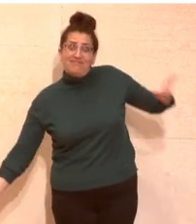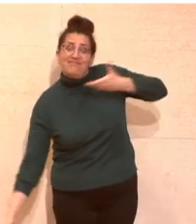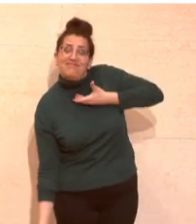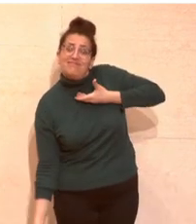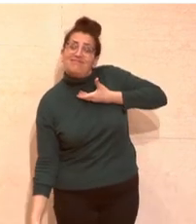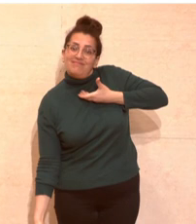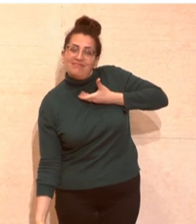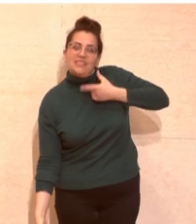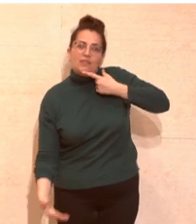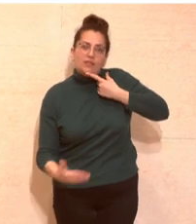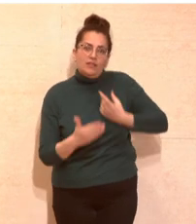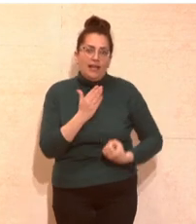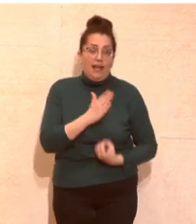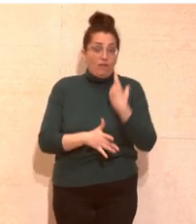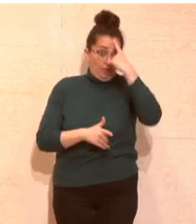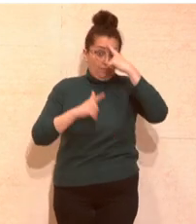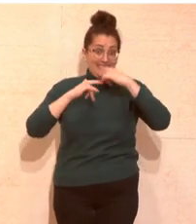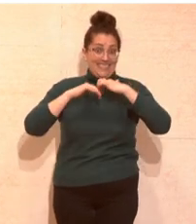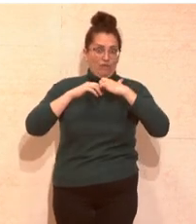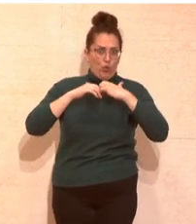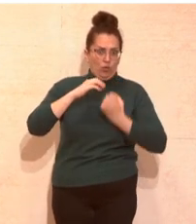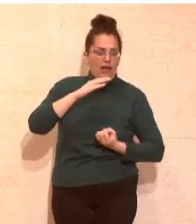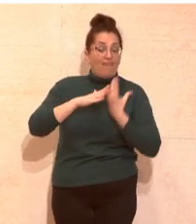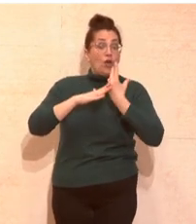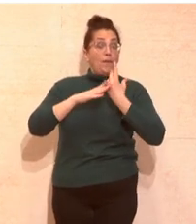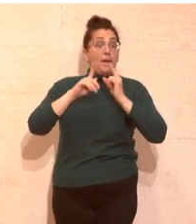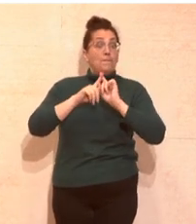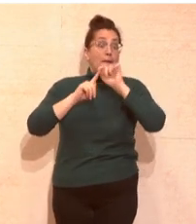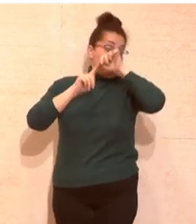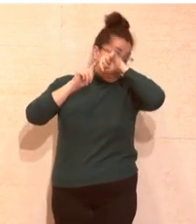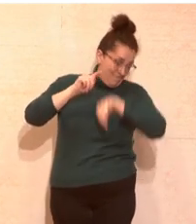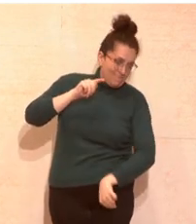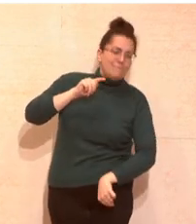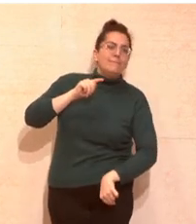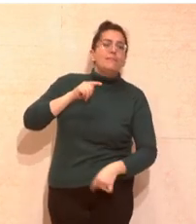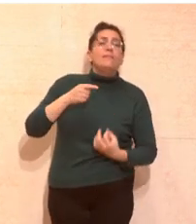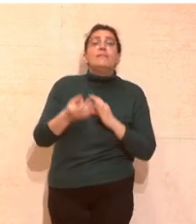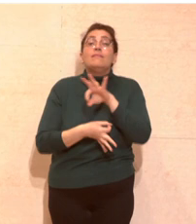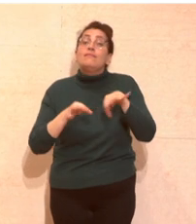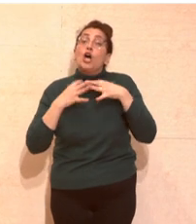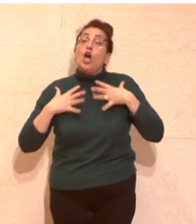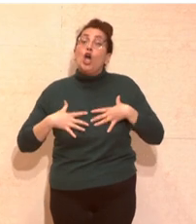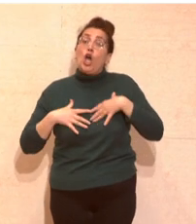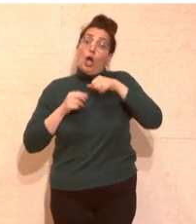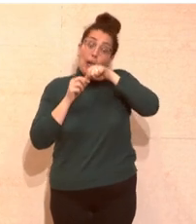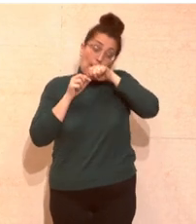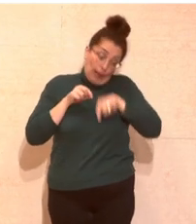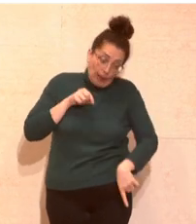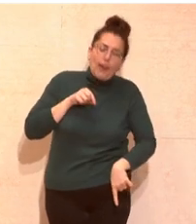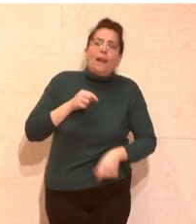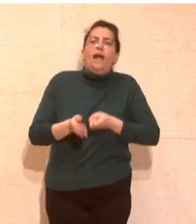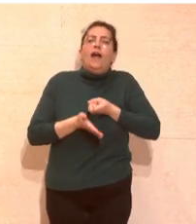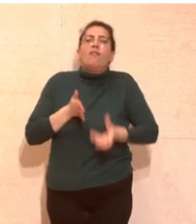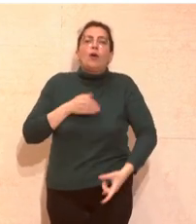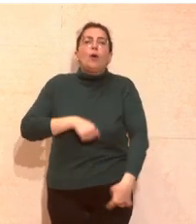noyau suprachiasmatique, mais elle va partir dans toutes les cellules de l'organisme pour leur donner l'heure. Donc